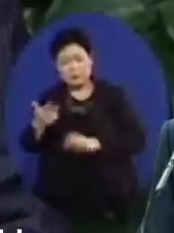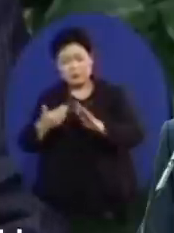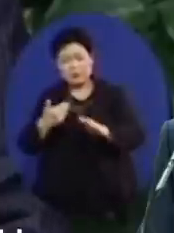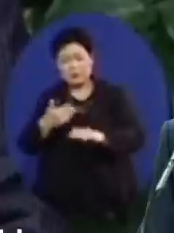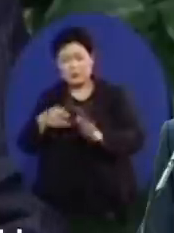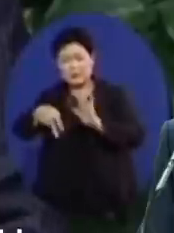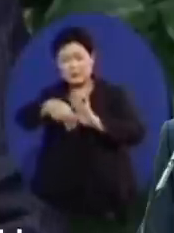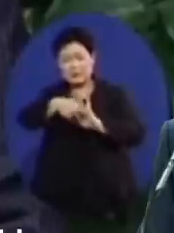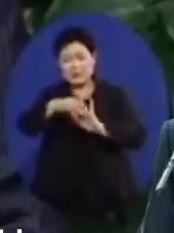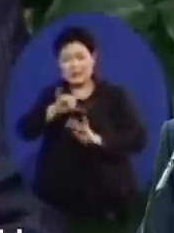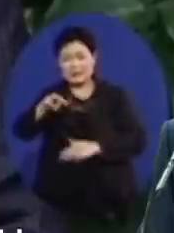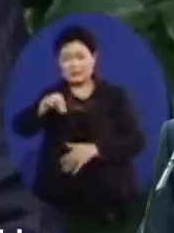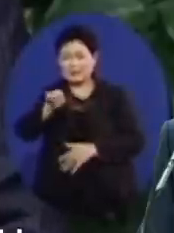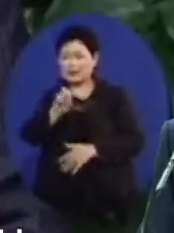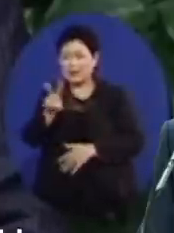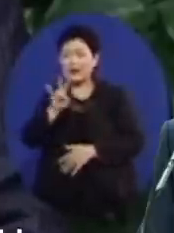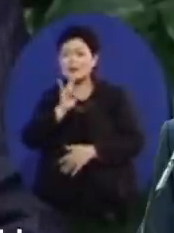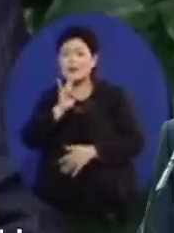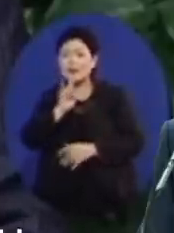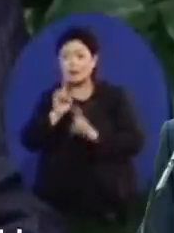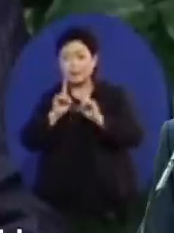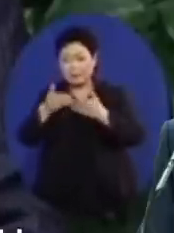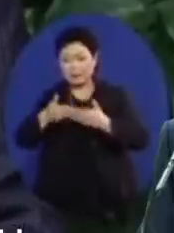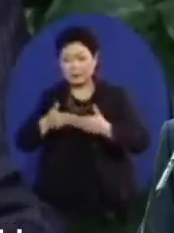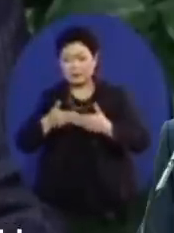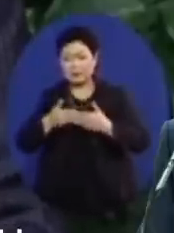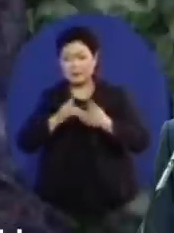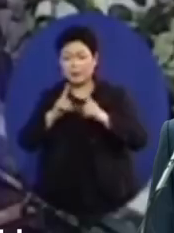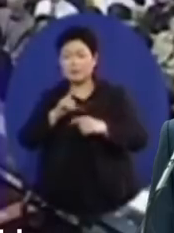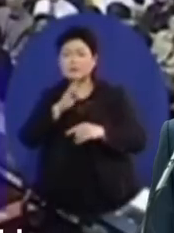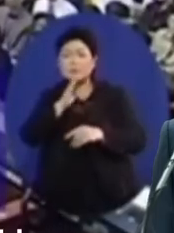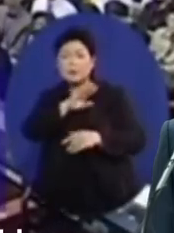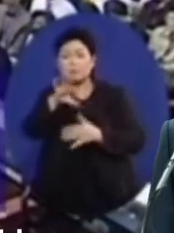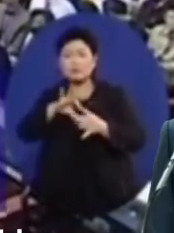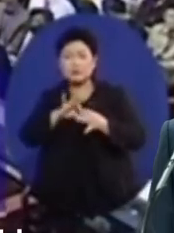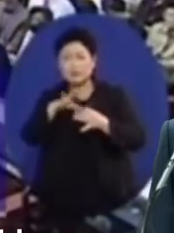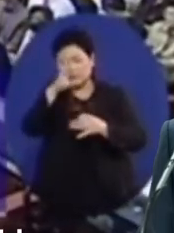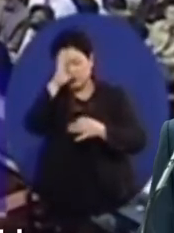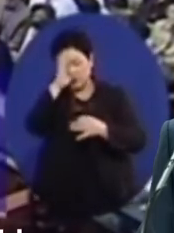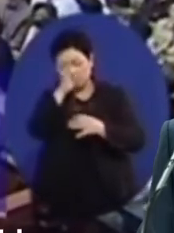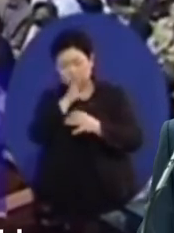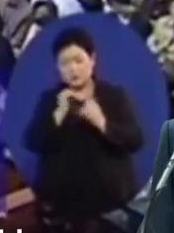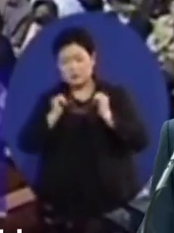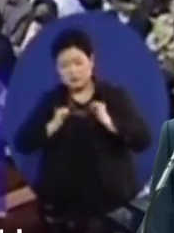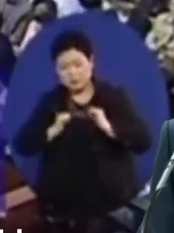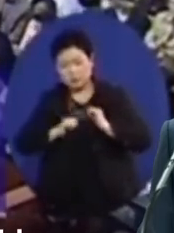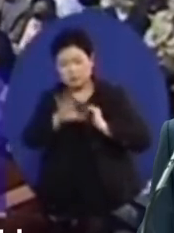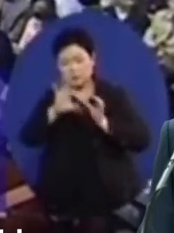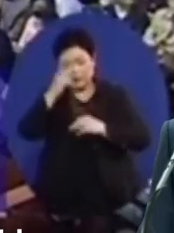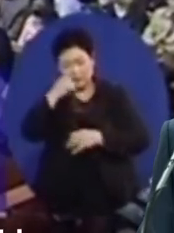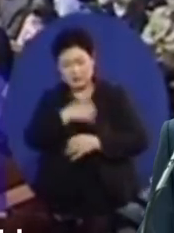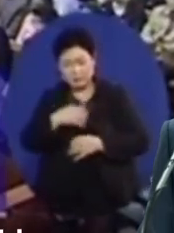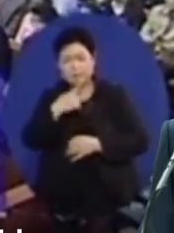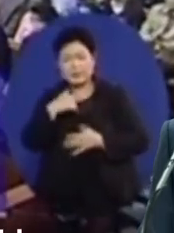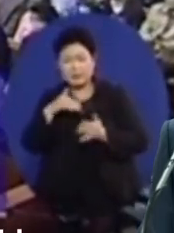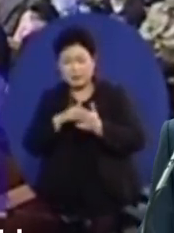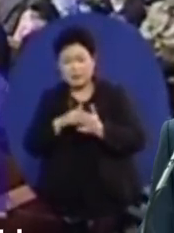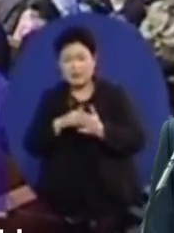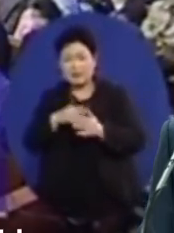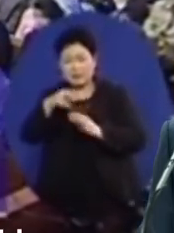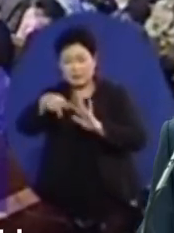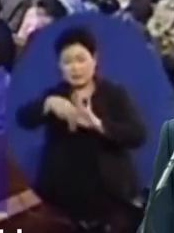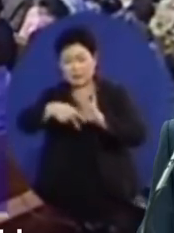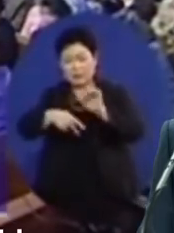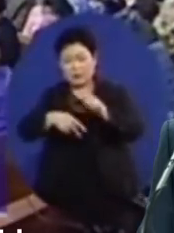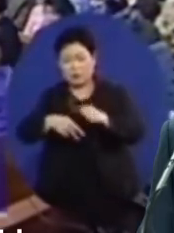받아서 이 예언을 했습니다. 그는 실로 우리의 질고를 지고 우리의 슬픔을 당하였구나. 이사야 53장 4절